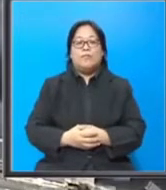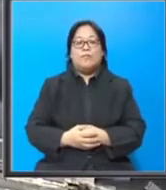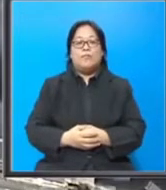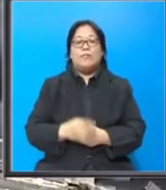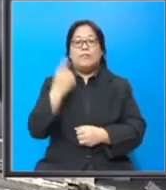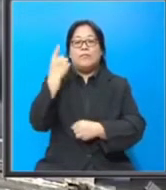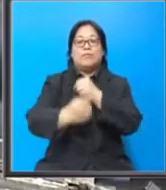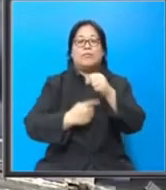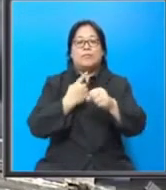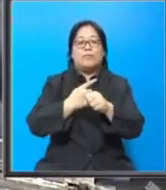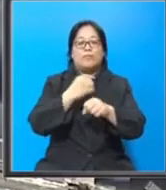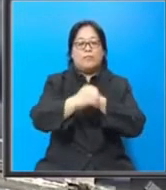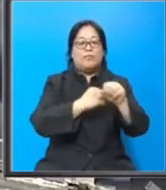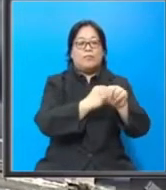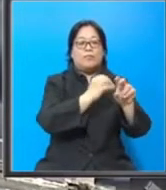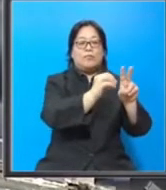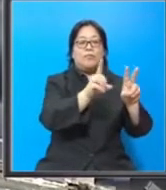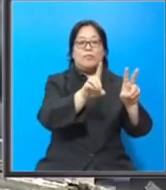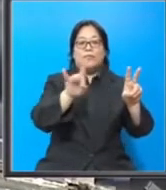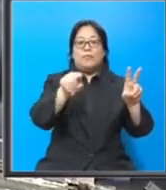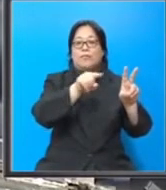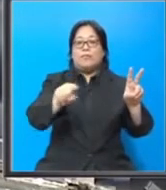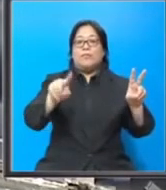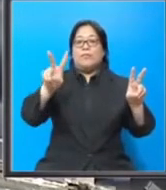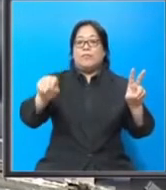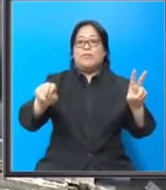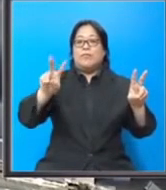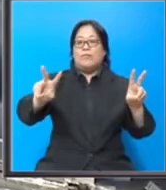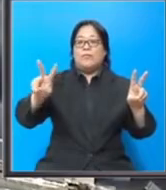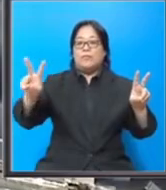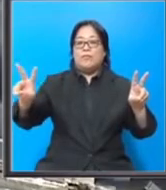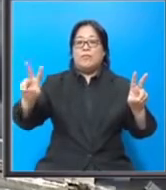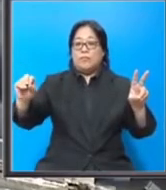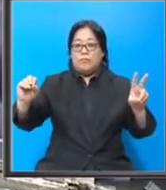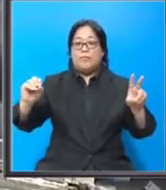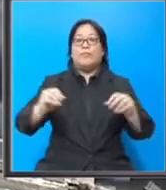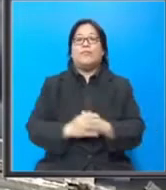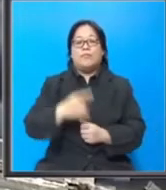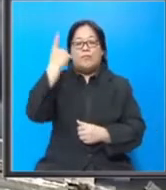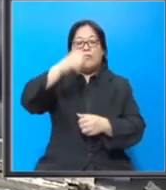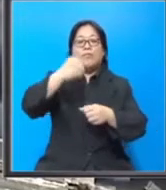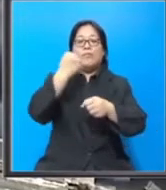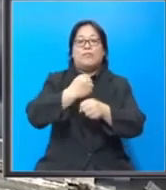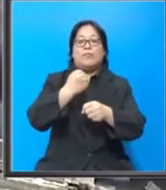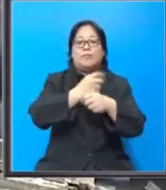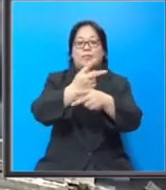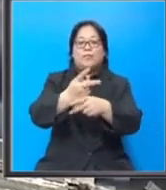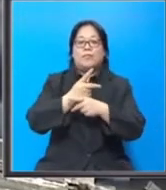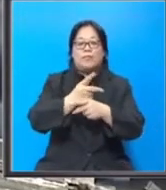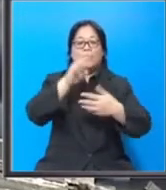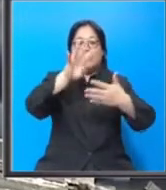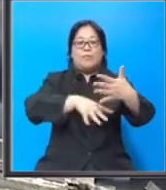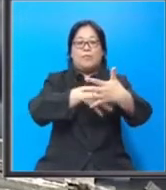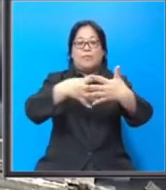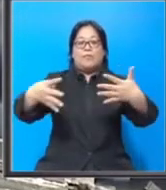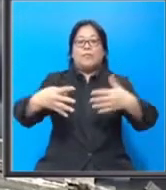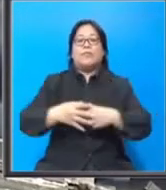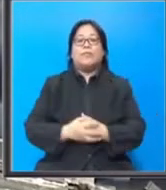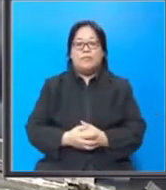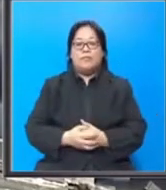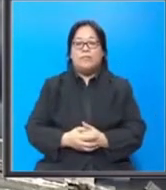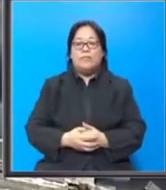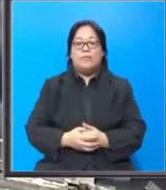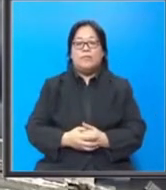style Hai 2018 hingga tahun 22g kecil-kecil penyelenggaraan berkala